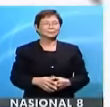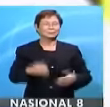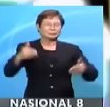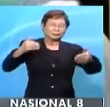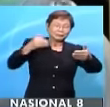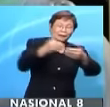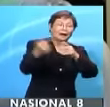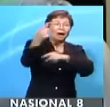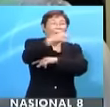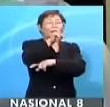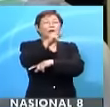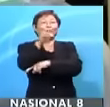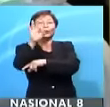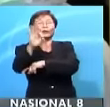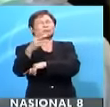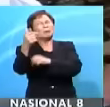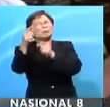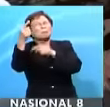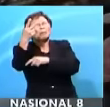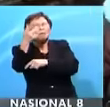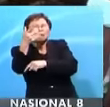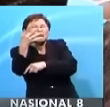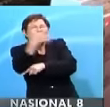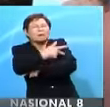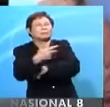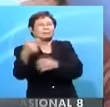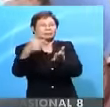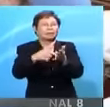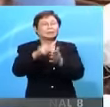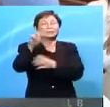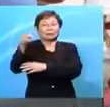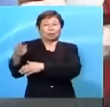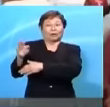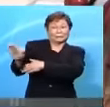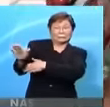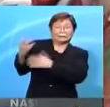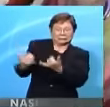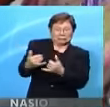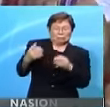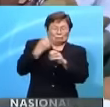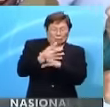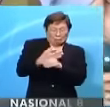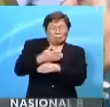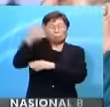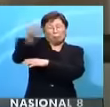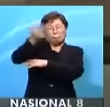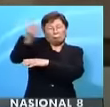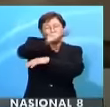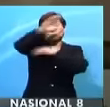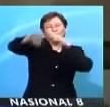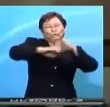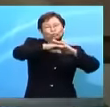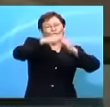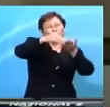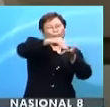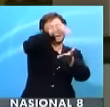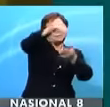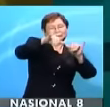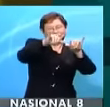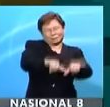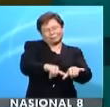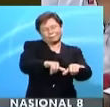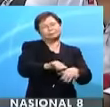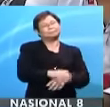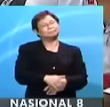Menjelang hari wukuf yang berbaki beberapa hari saja lagi, pihak tabung haji kini giat mengadakan sesi taklimat di semua maktab penginapan